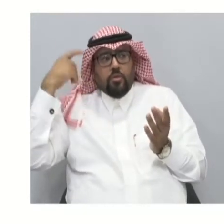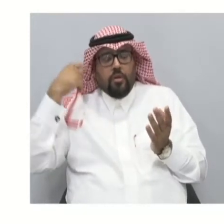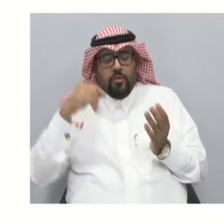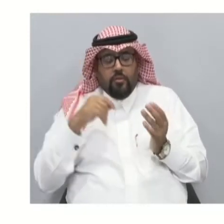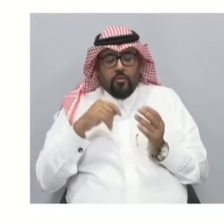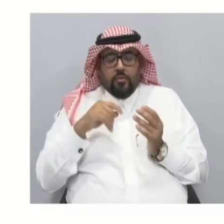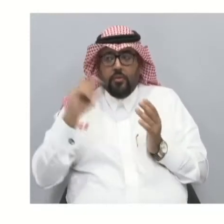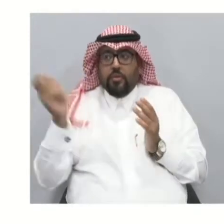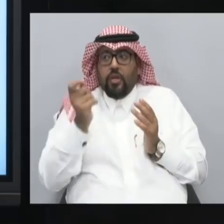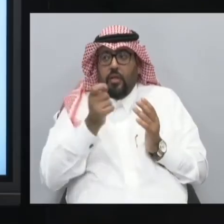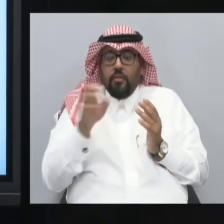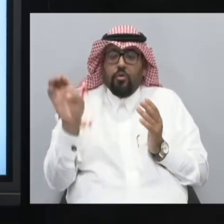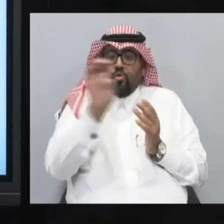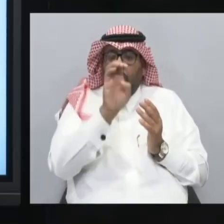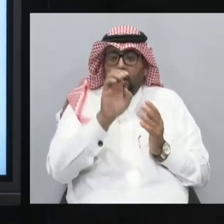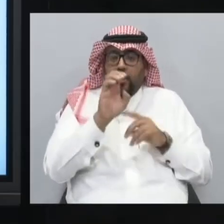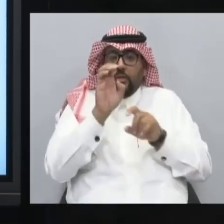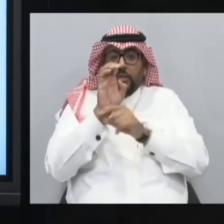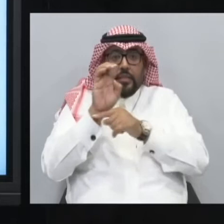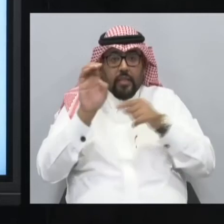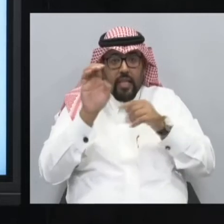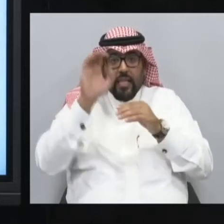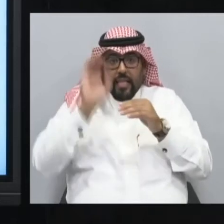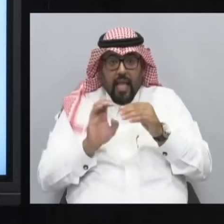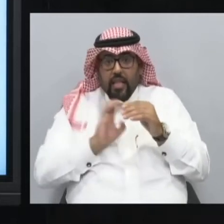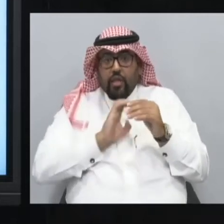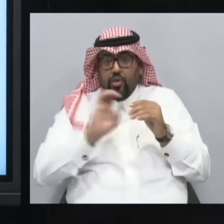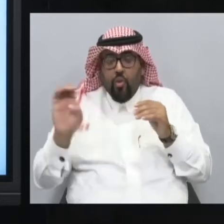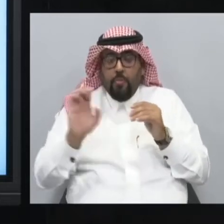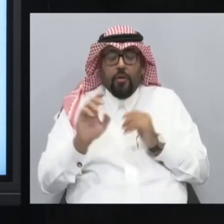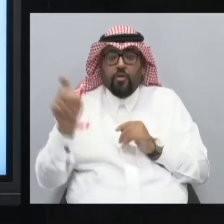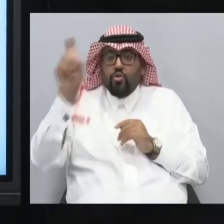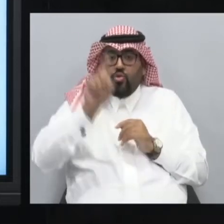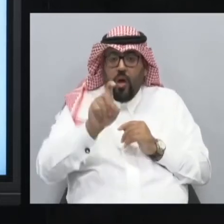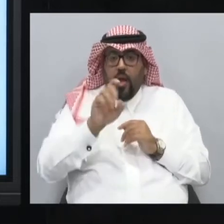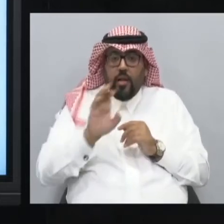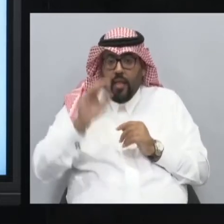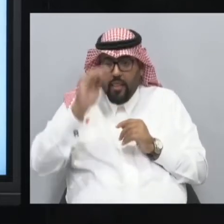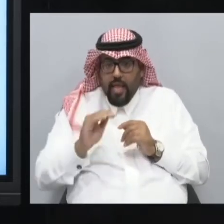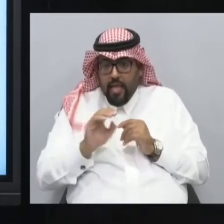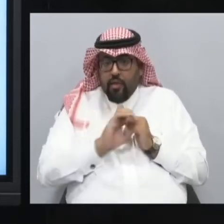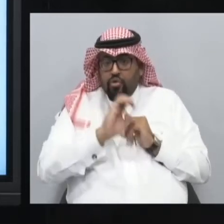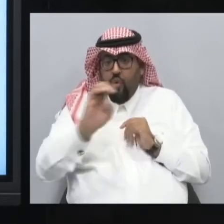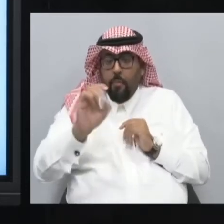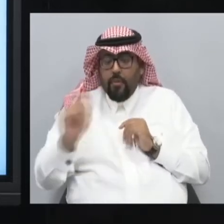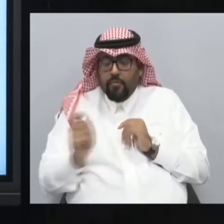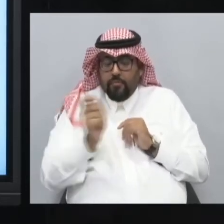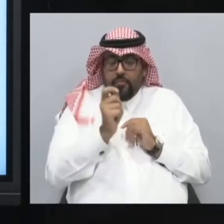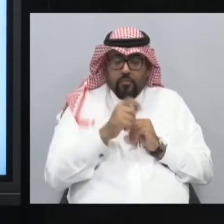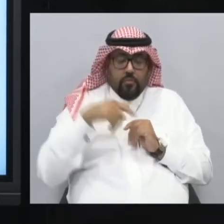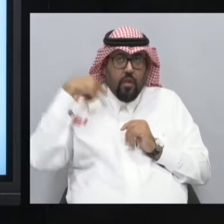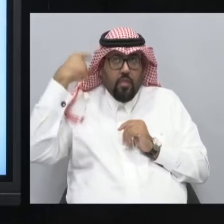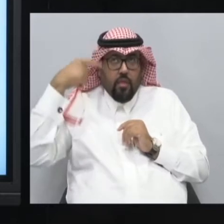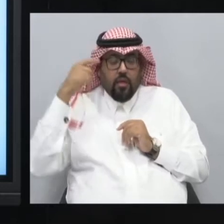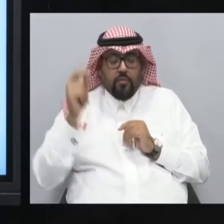كذلك هنا تدوين إجابة تحت السؤال. بعد السؤال والقراءة أنت تأتي بالإجابة تكتبها، قبل